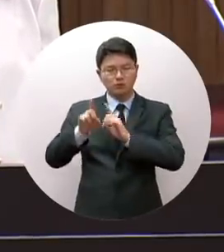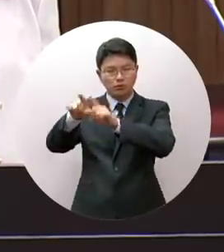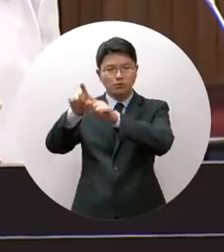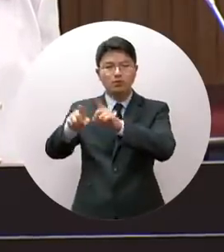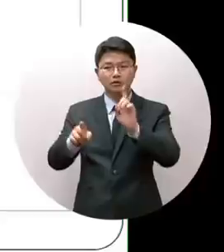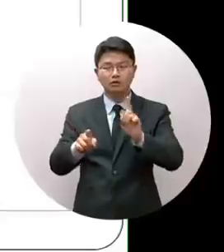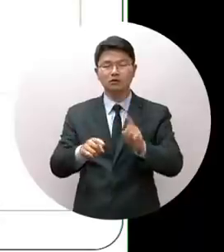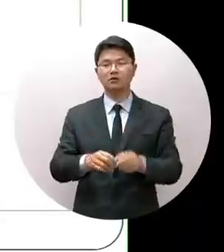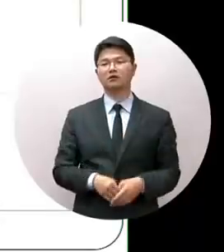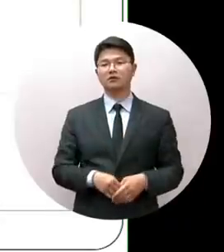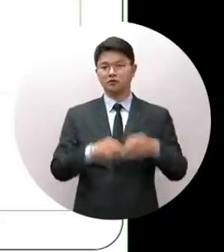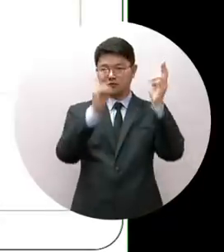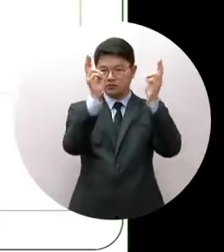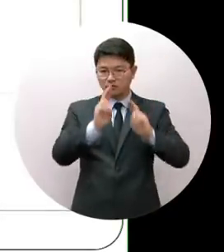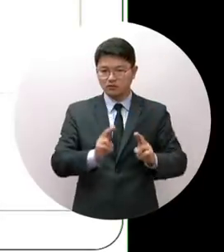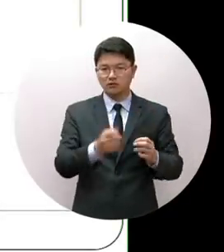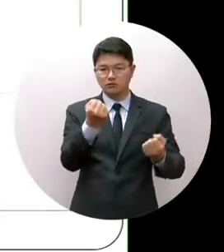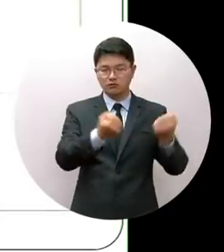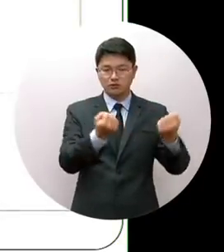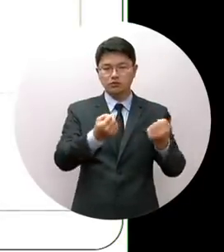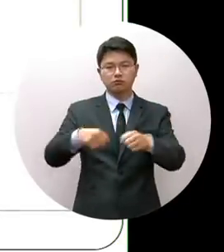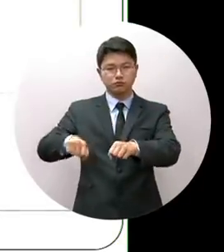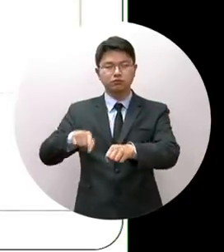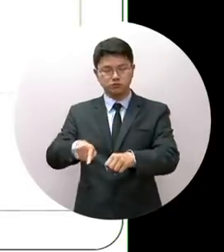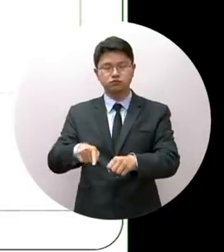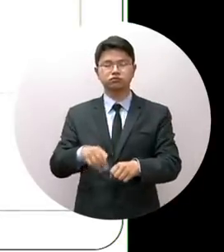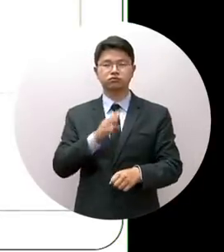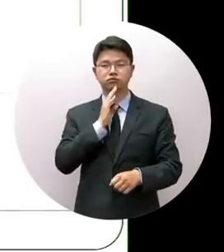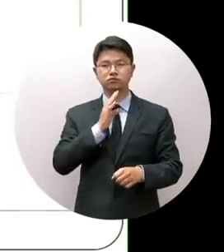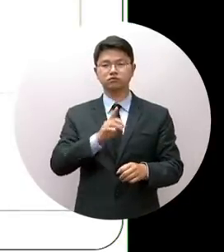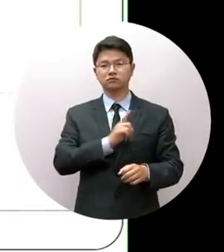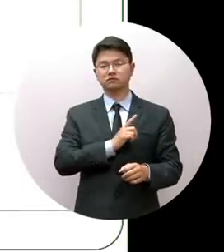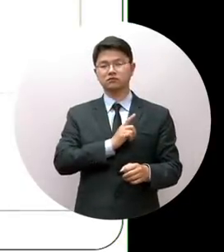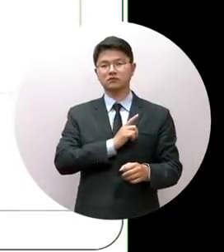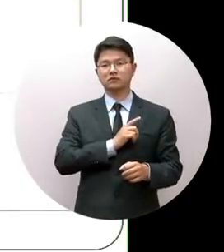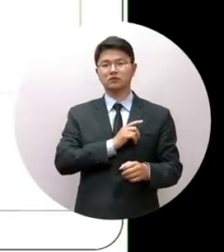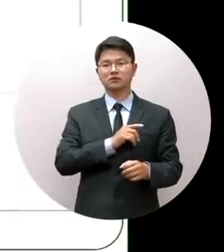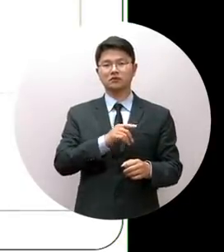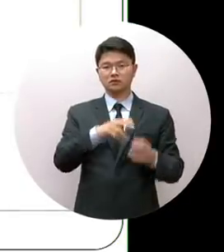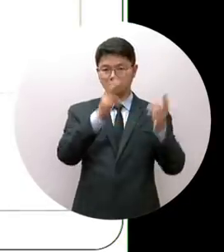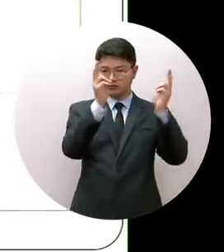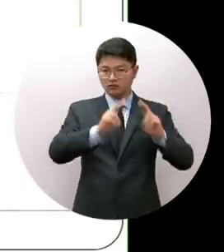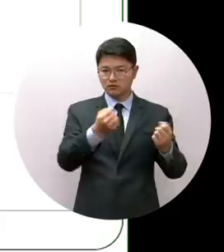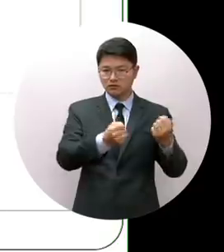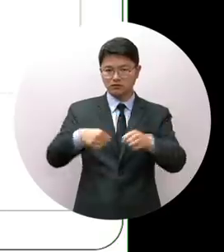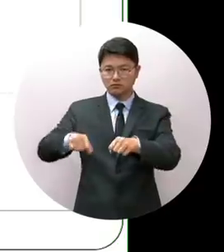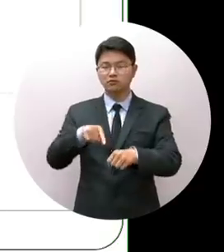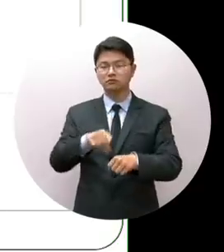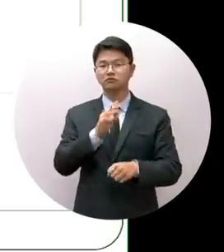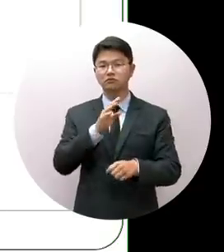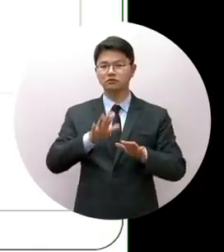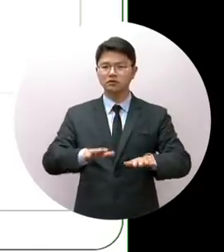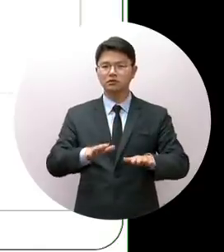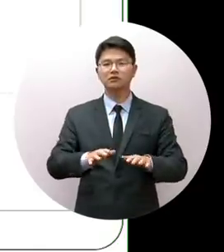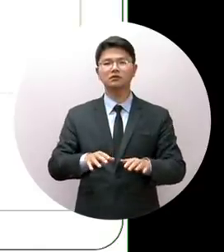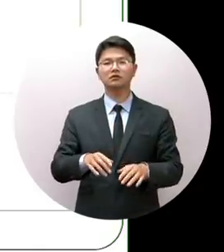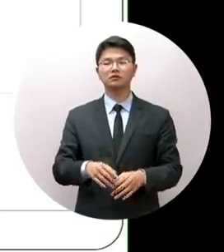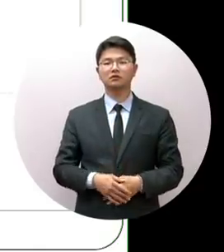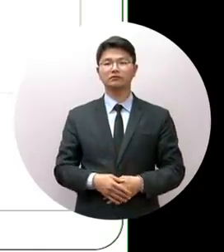是电动车。 好， 就是电动车，就是自驾车。部长，你知道自驾车人家已